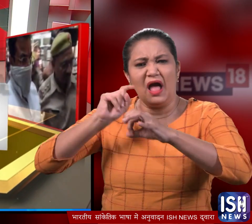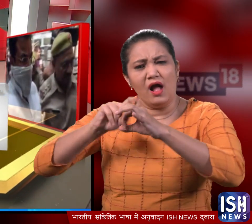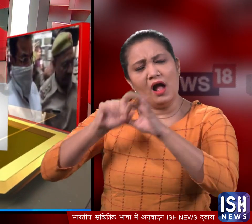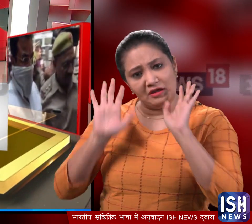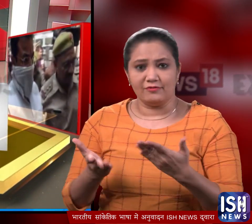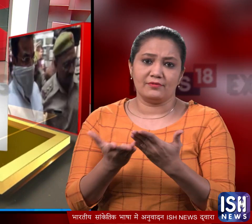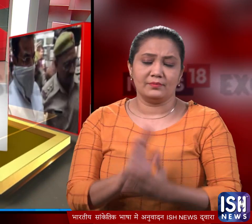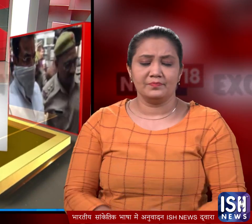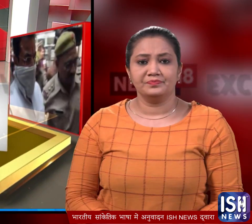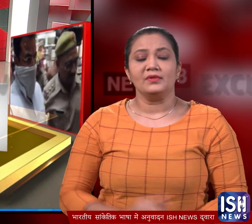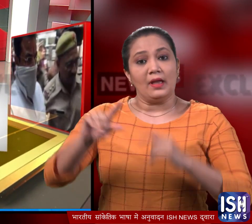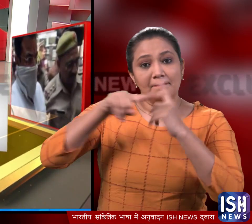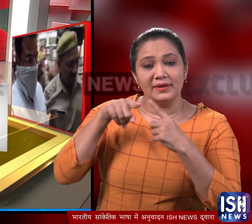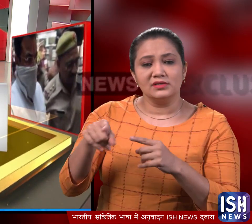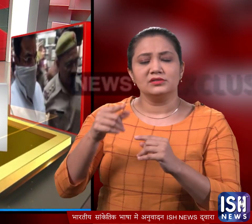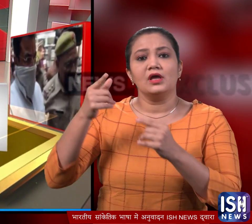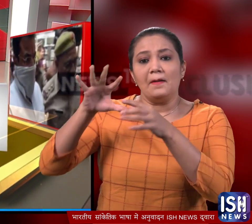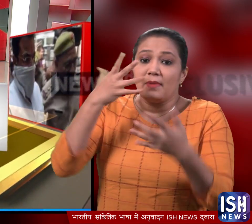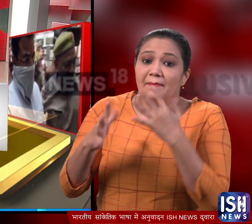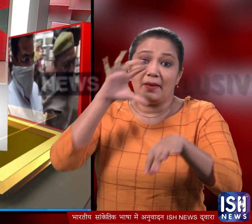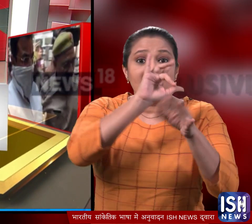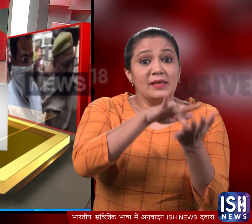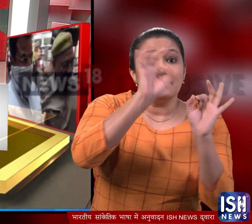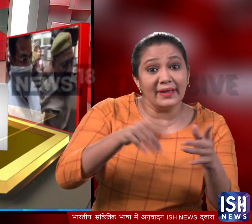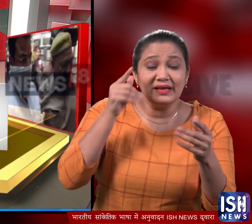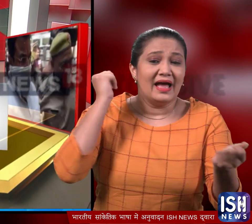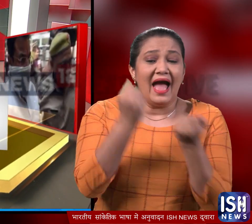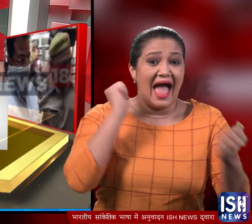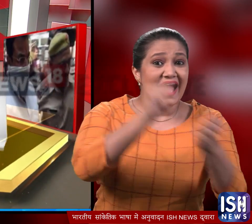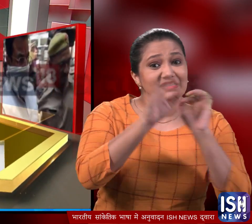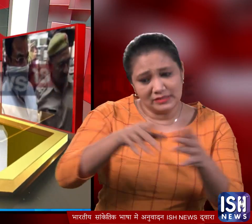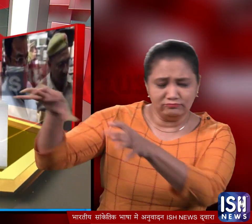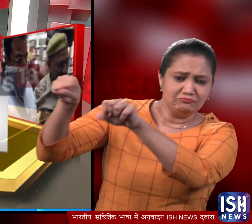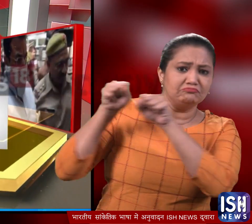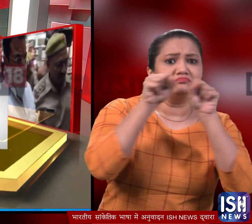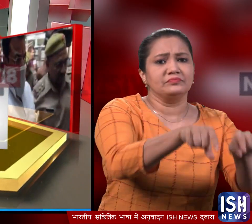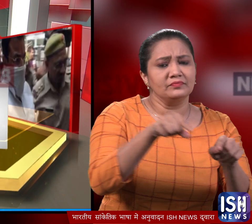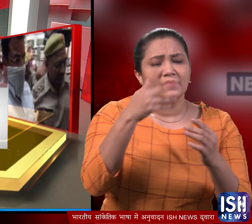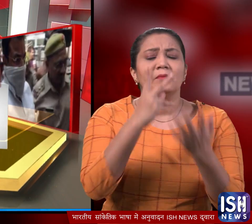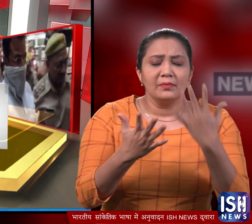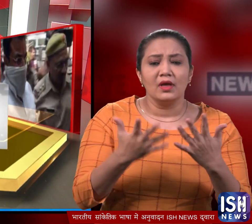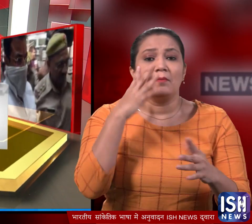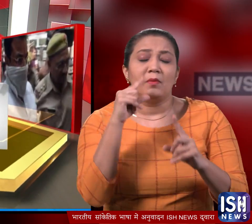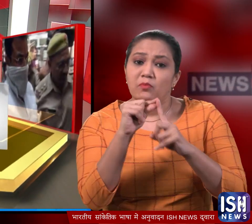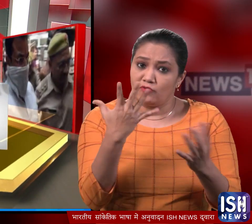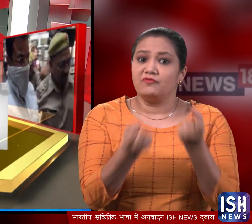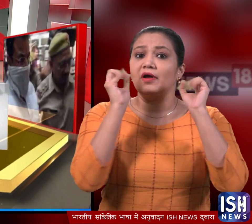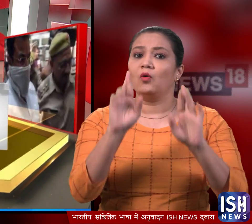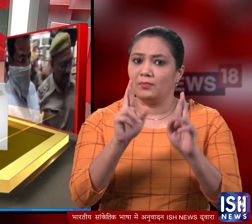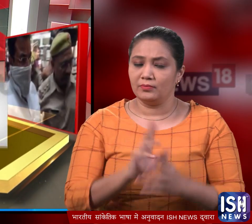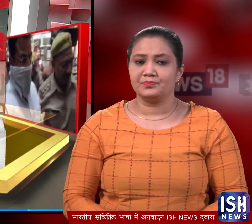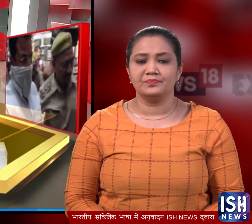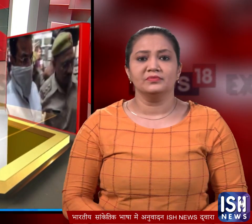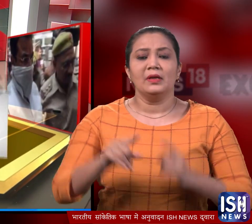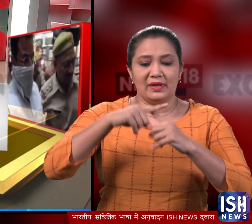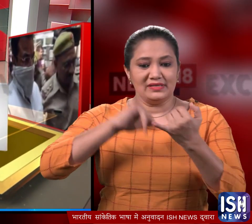मांगेगी, साथ ही वो उन्हें क्राइम सीन पर भी ले जा सकती है। उसे उम्मीद है कि इस दौरान मामले से जुड़े कुछ बड़े सबूत मिल सकते हैं। यही नहीं,